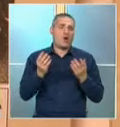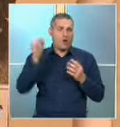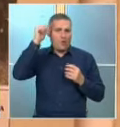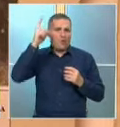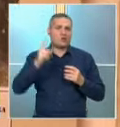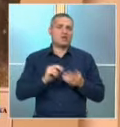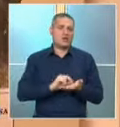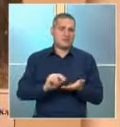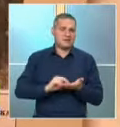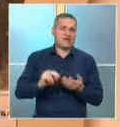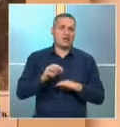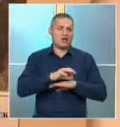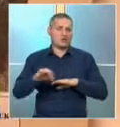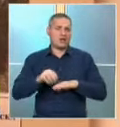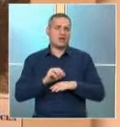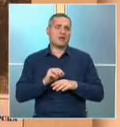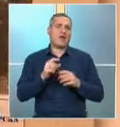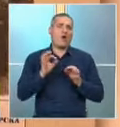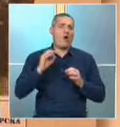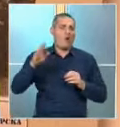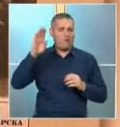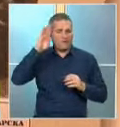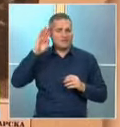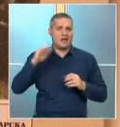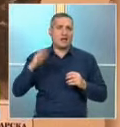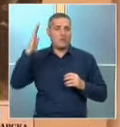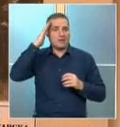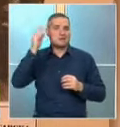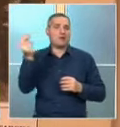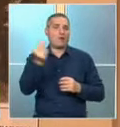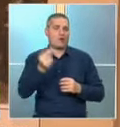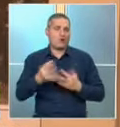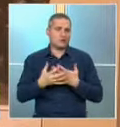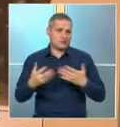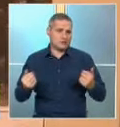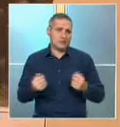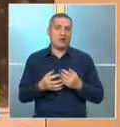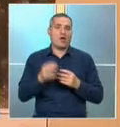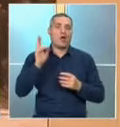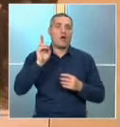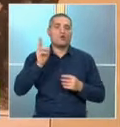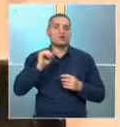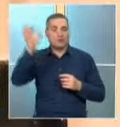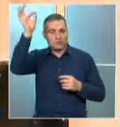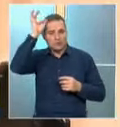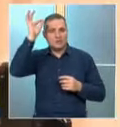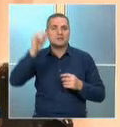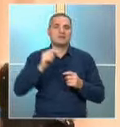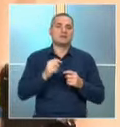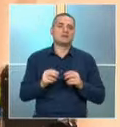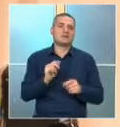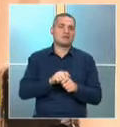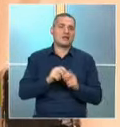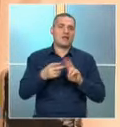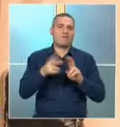дипломати, поети и писатели, инженери, архитекти, офицери, министри и художници. Учители и ученици на гимназията са създатели